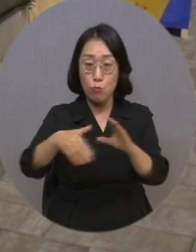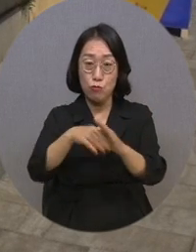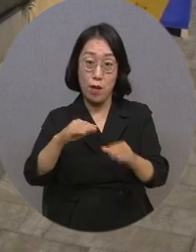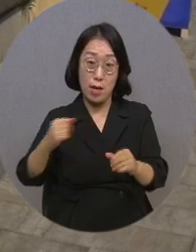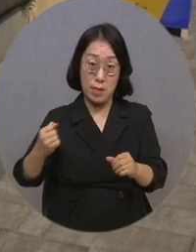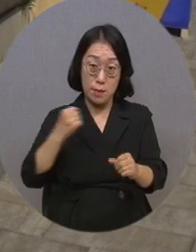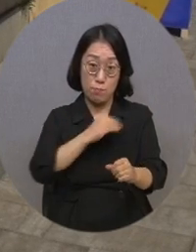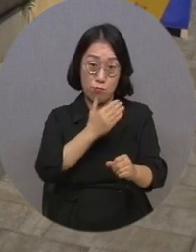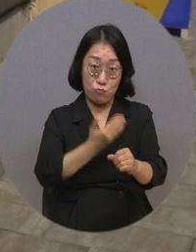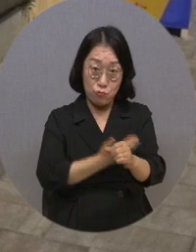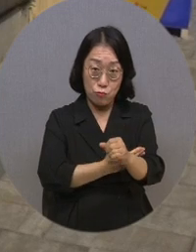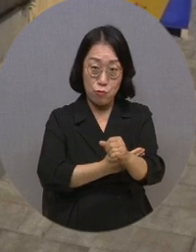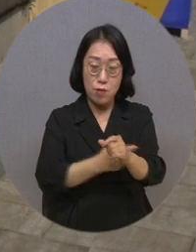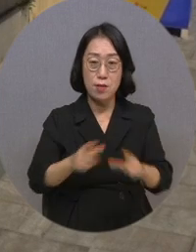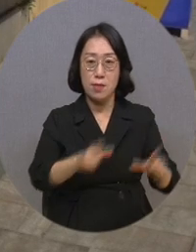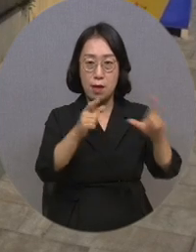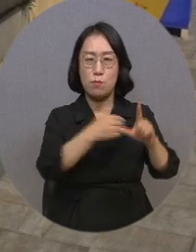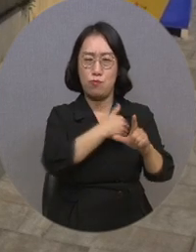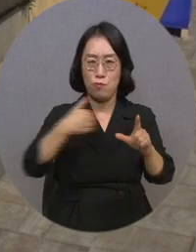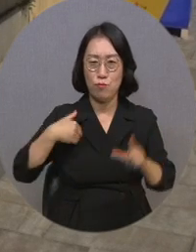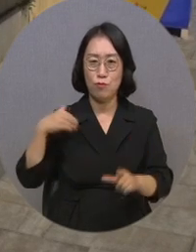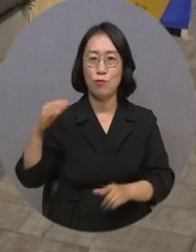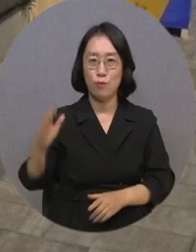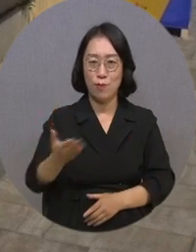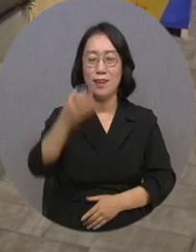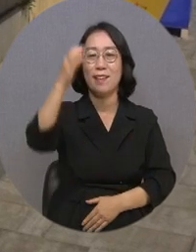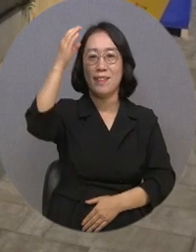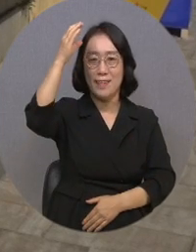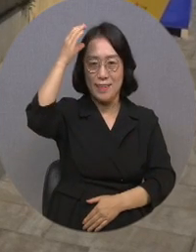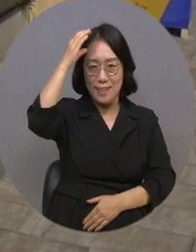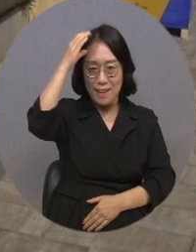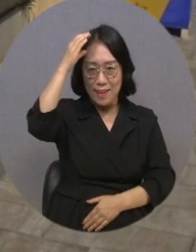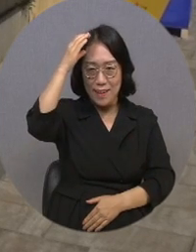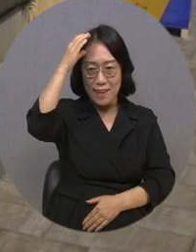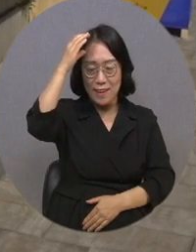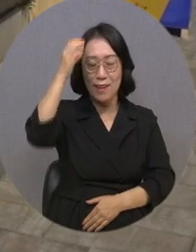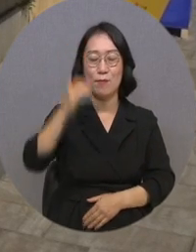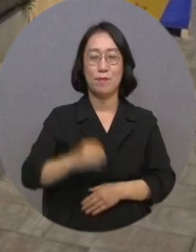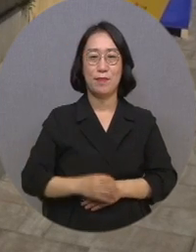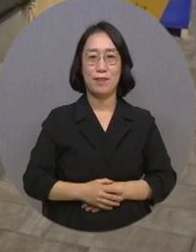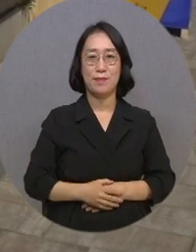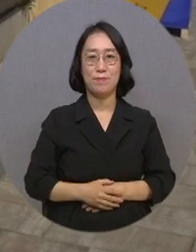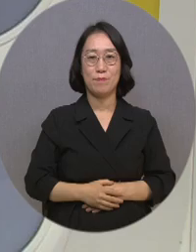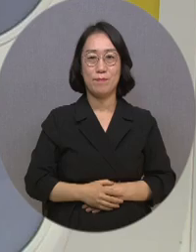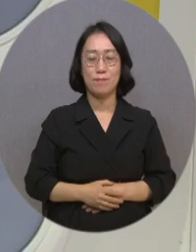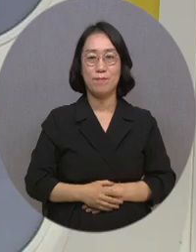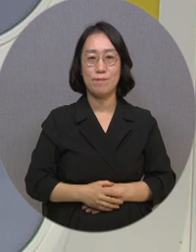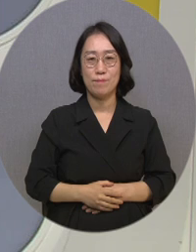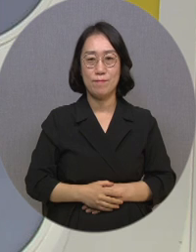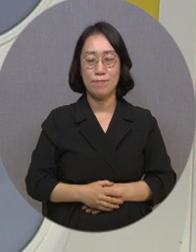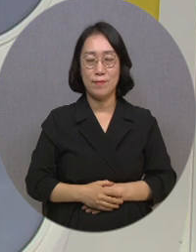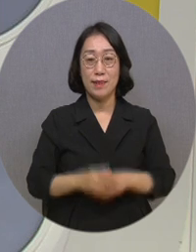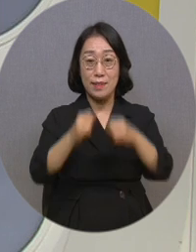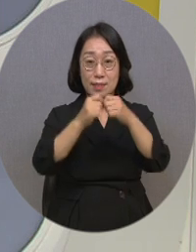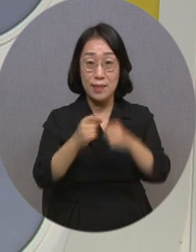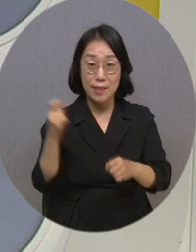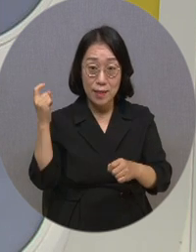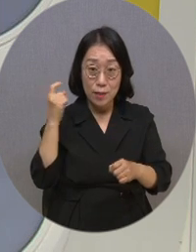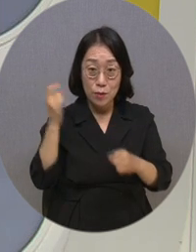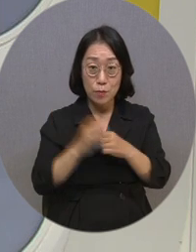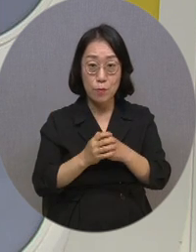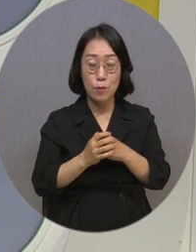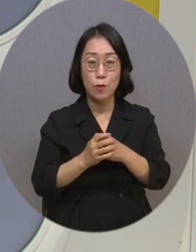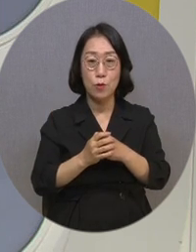키워 삶이 더 풍요로워지길 기대해 봅니다. 복지TV 전북방송 장유진입니다. 이 밖에 자세한